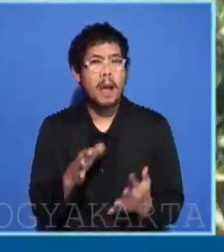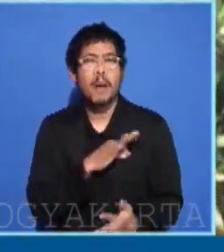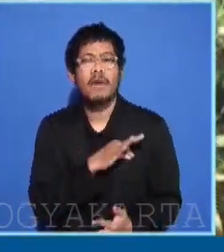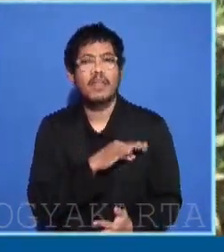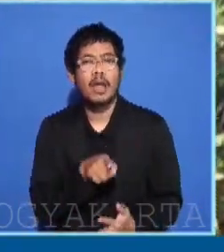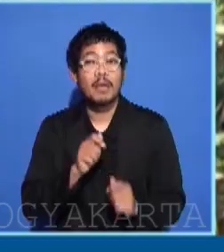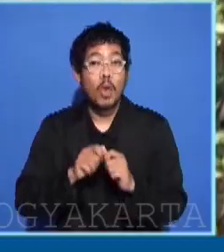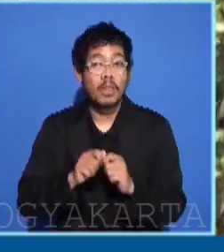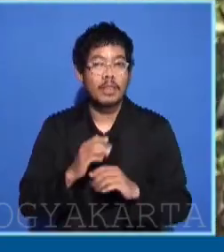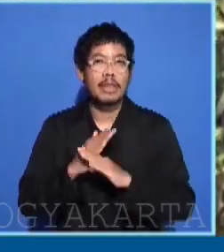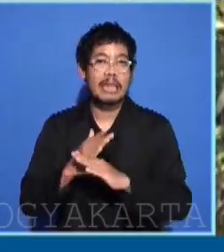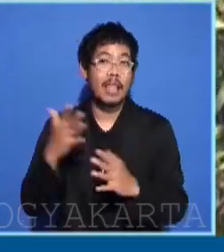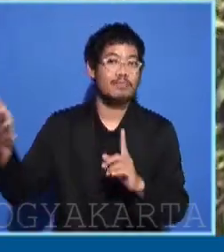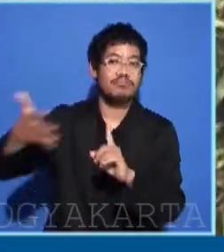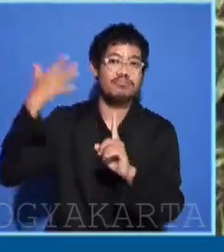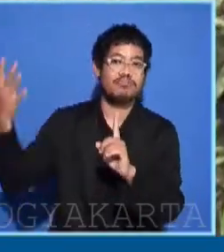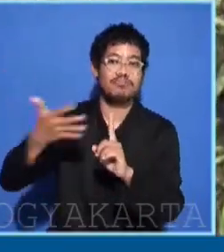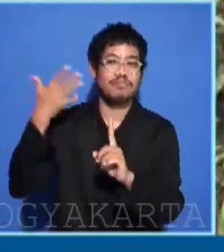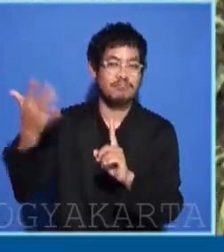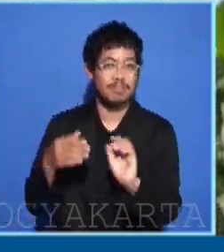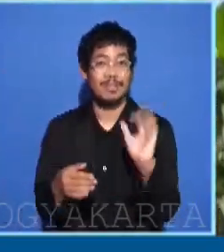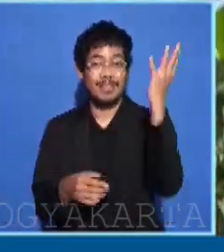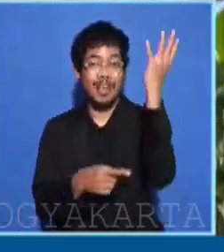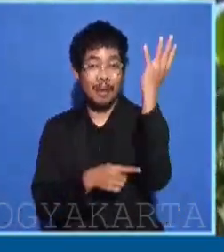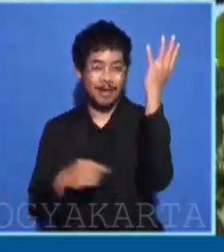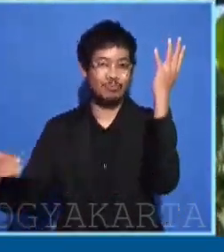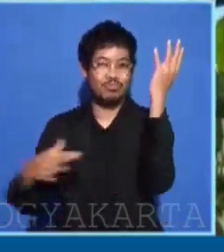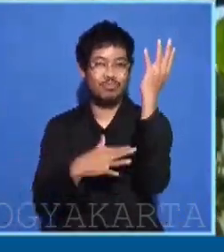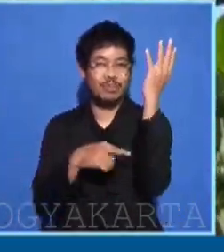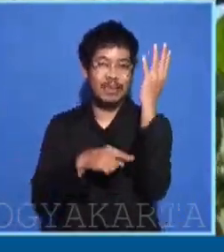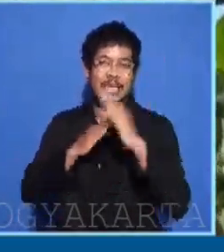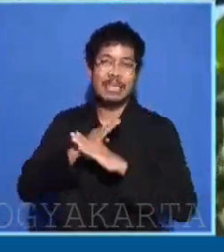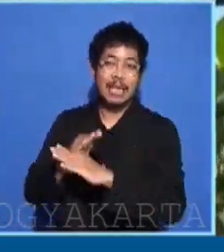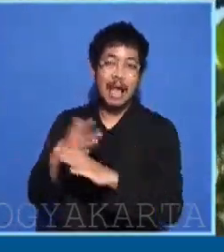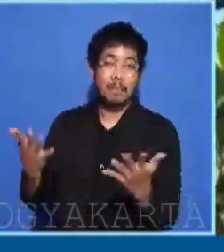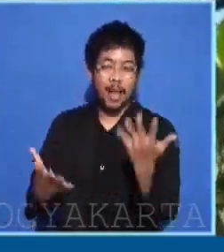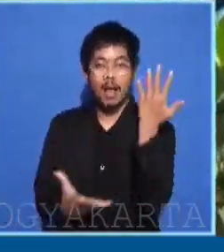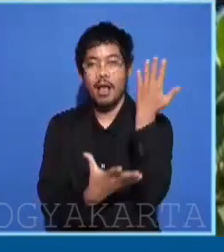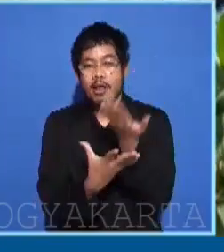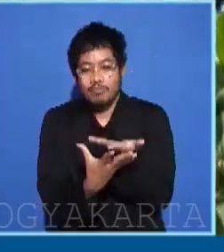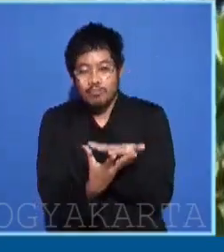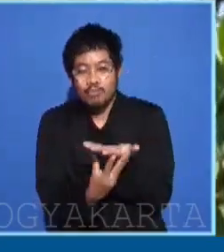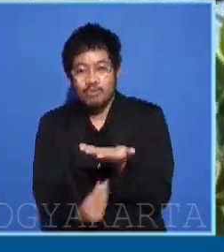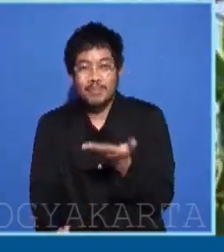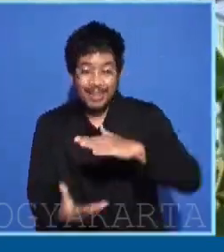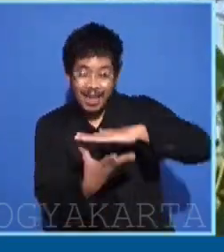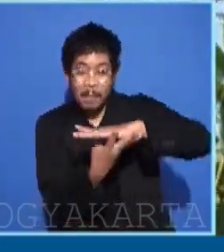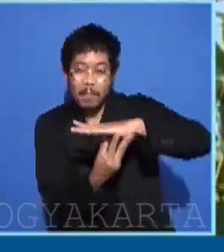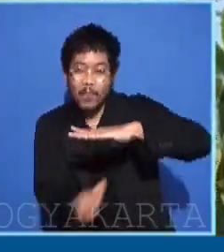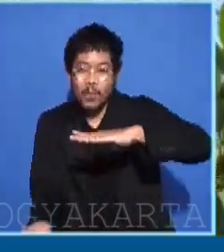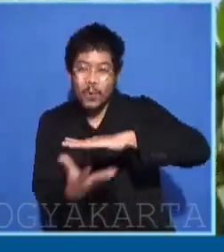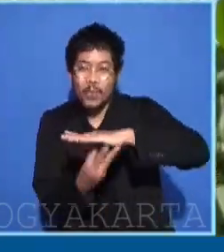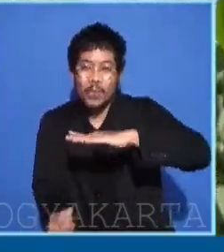alunantenontenipun tanan bak men SAG ngaw abrasi in pesisir ngewah karbon diida dos